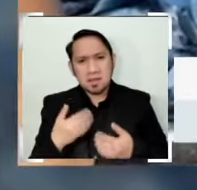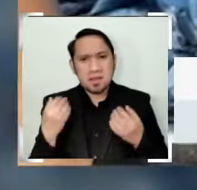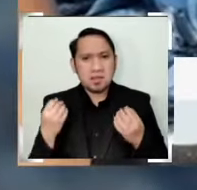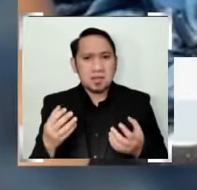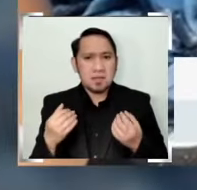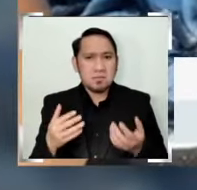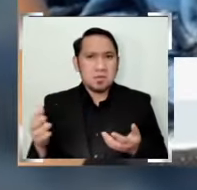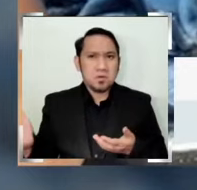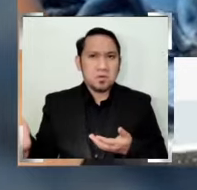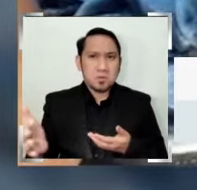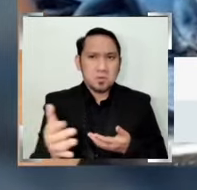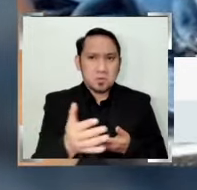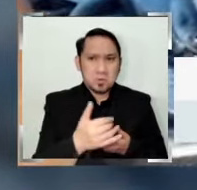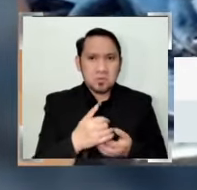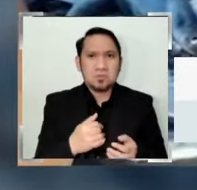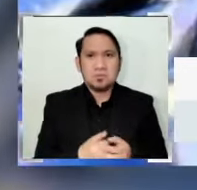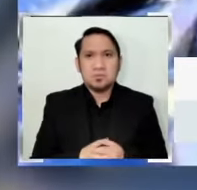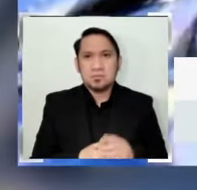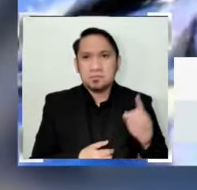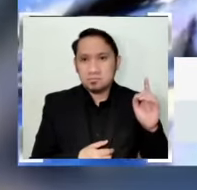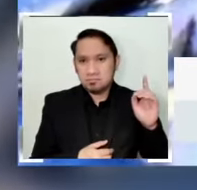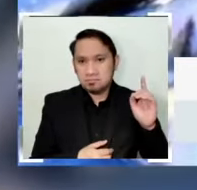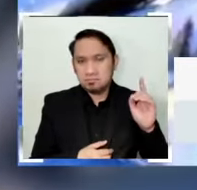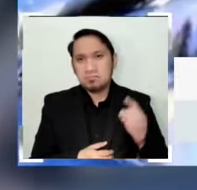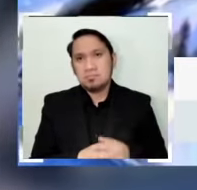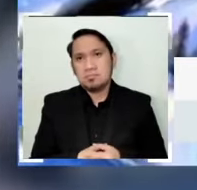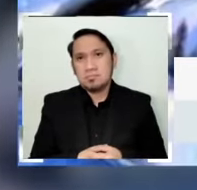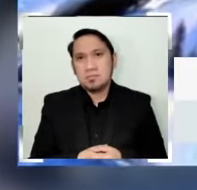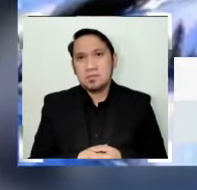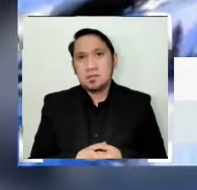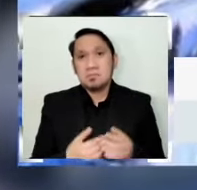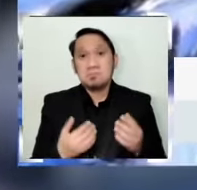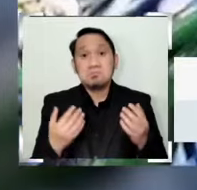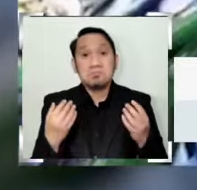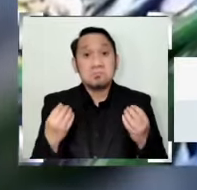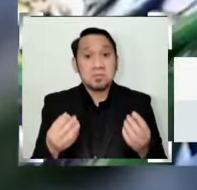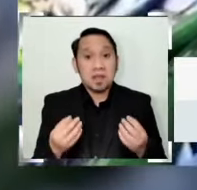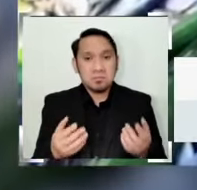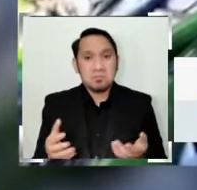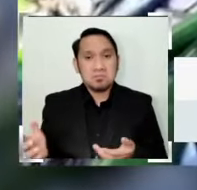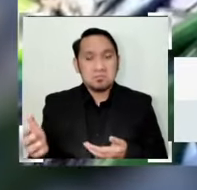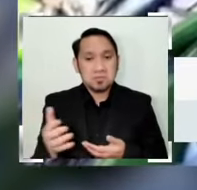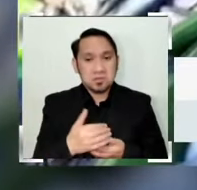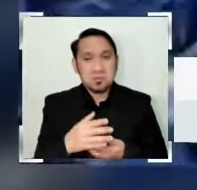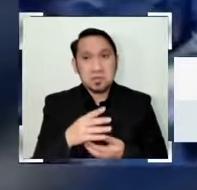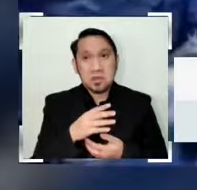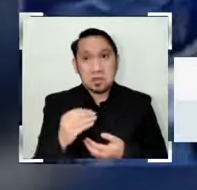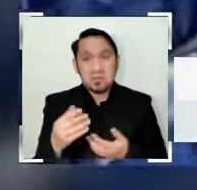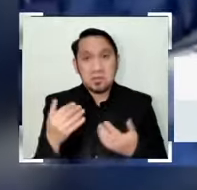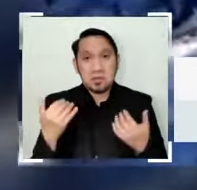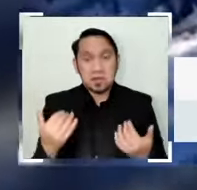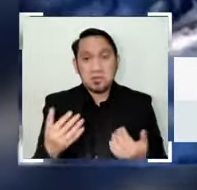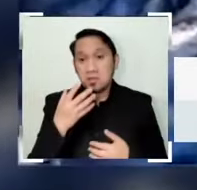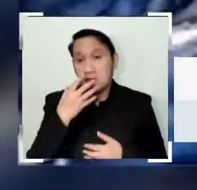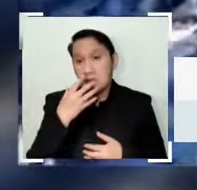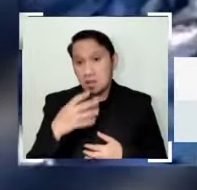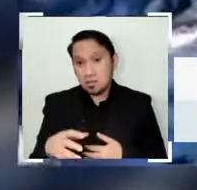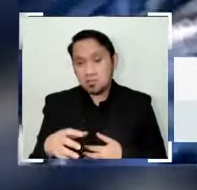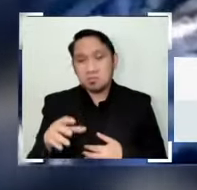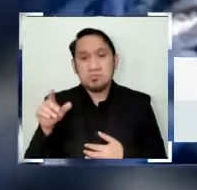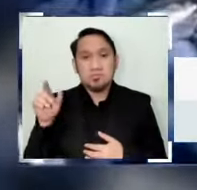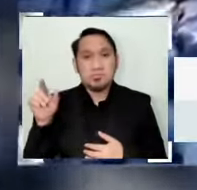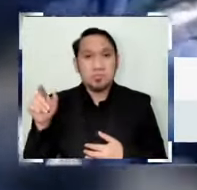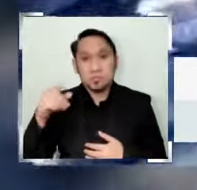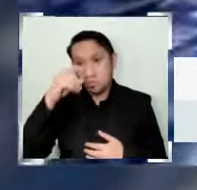ng lakbaklad fishing. Marami raw talaga ang kanilang huli habang umiinit ang panahon. Ibinenta naman ng